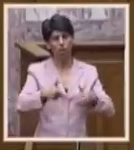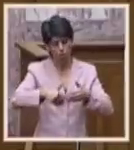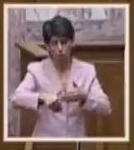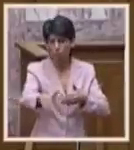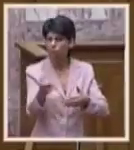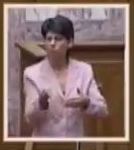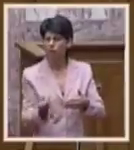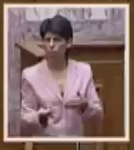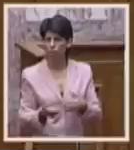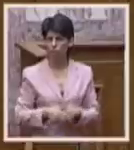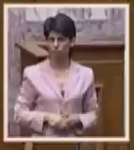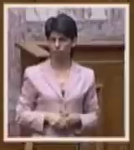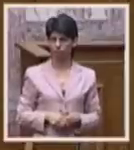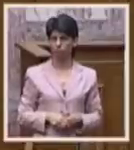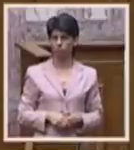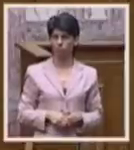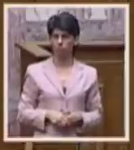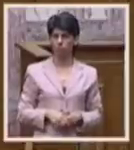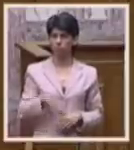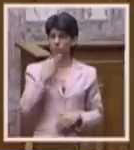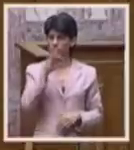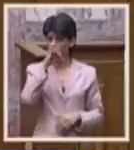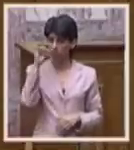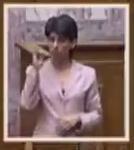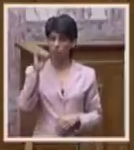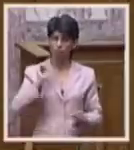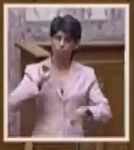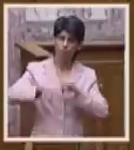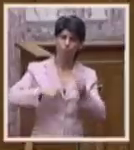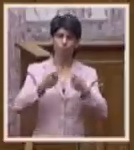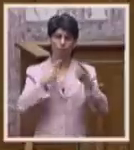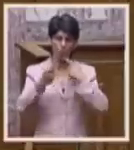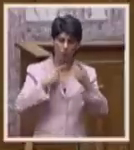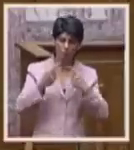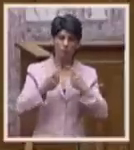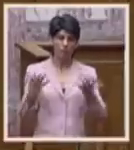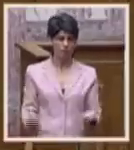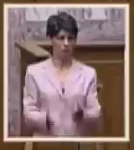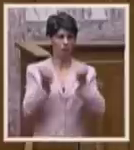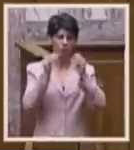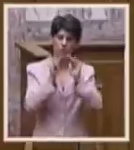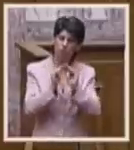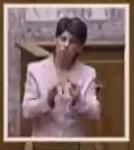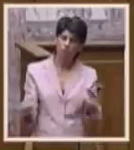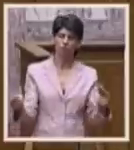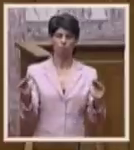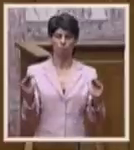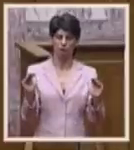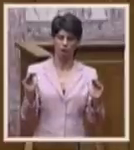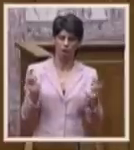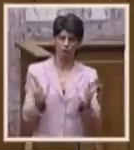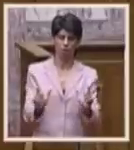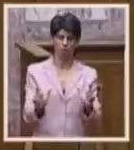χρόνια. Γι' αυτό δίνουμε και μια δύσκολη μάχη διαπραγμάτευσης για να διασφαλίσουμε την ηρεμία, ασφάλεια και σιγουριά